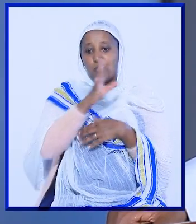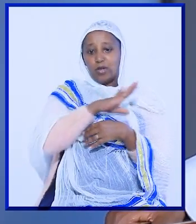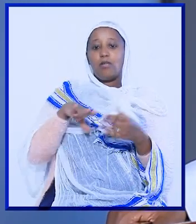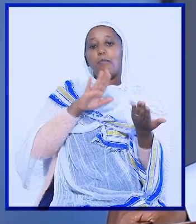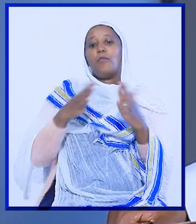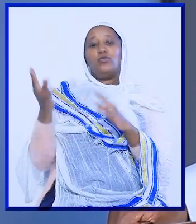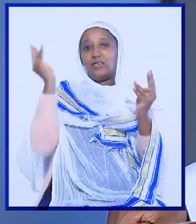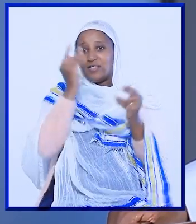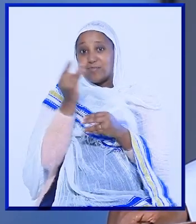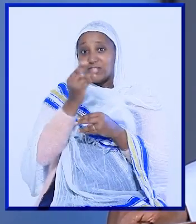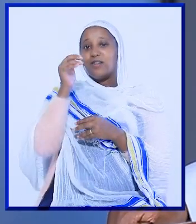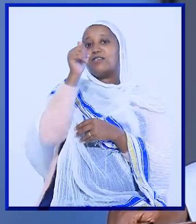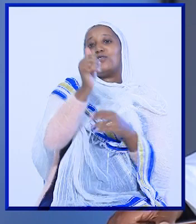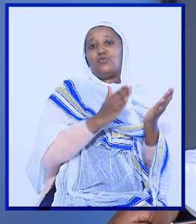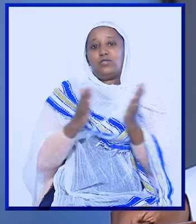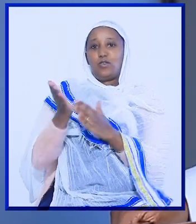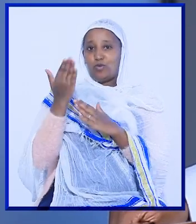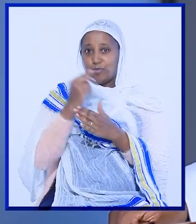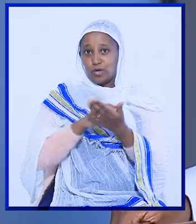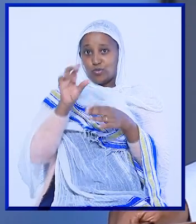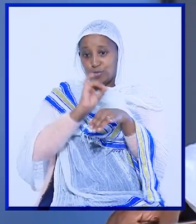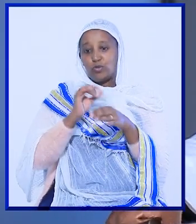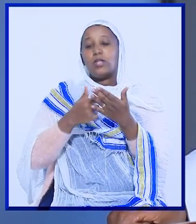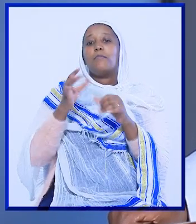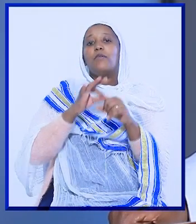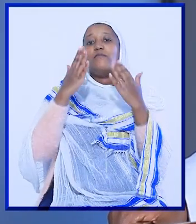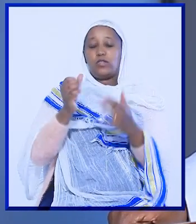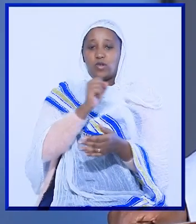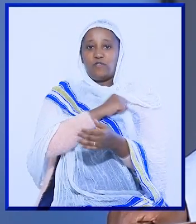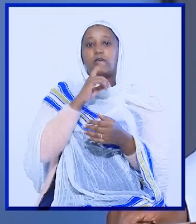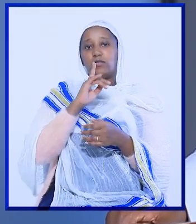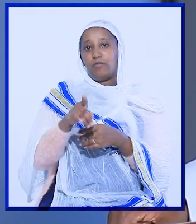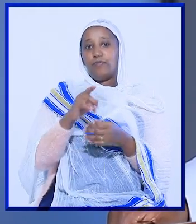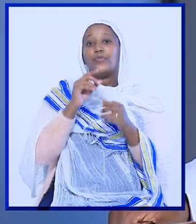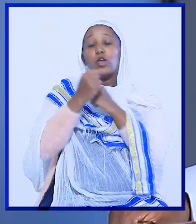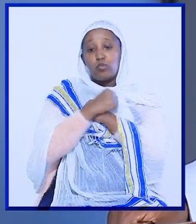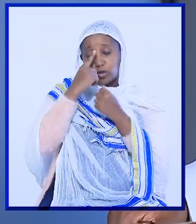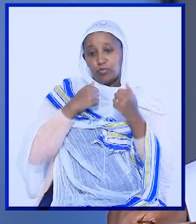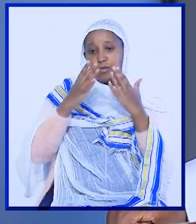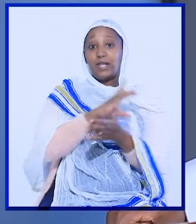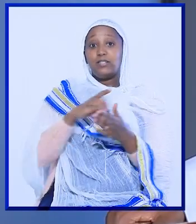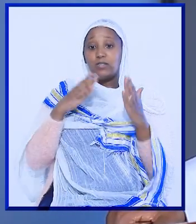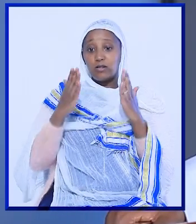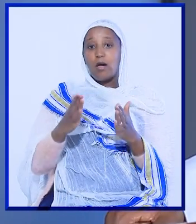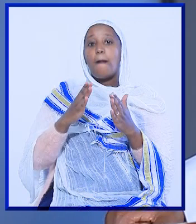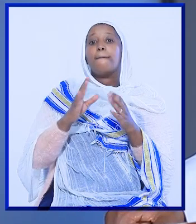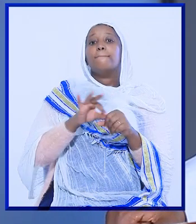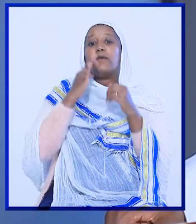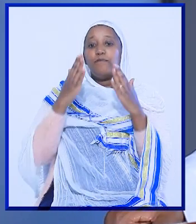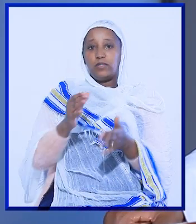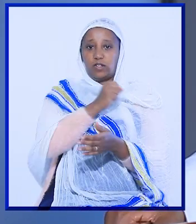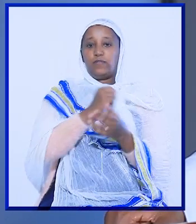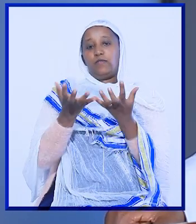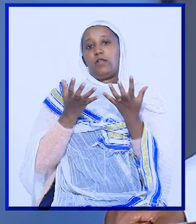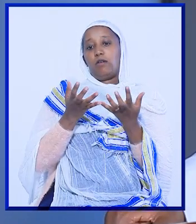በፍርሃት አላውቀውም ያለውን ጌታ በሞት ሊመሰክርለት ራሱን አዘጋጅቶ ነበር ቅዱስ ጴጥሮስ። እንዲህ አይነት መንፈሳዊ ድፍረት የተወደዳችሁ ምእመናን፣